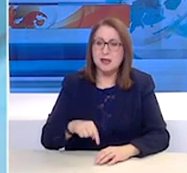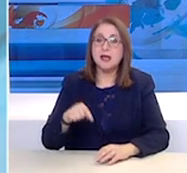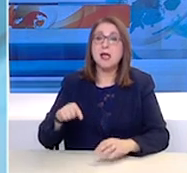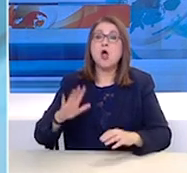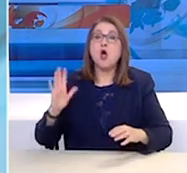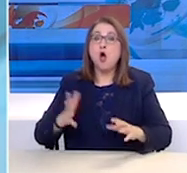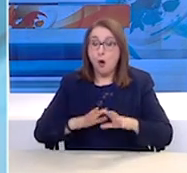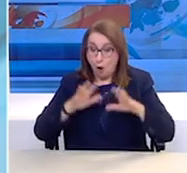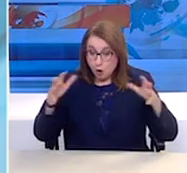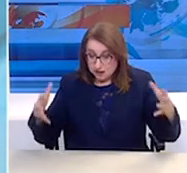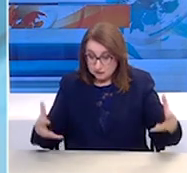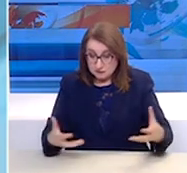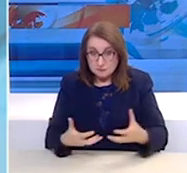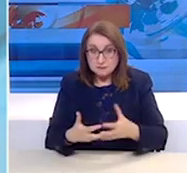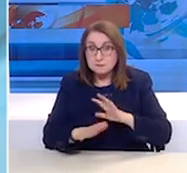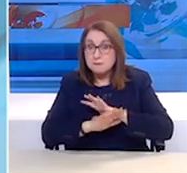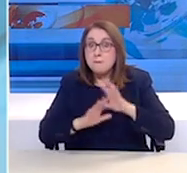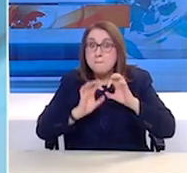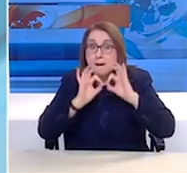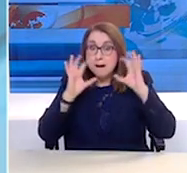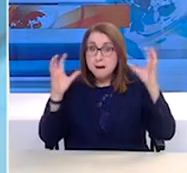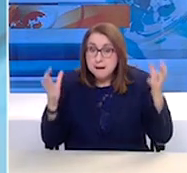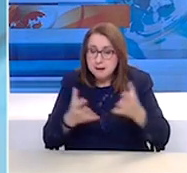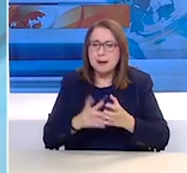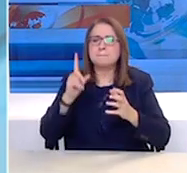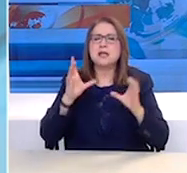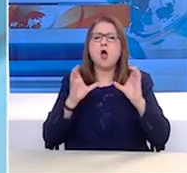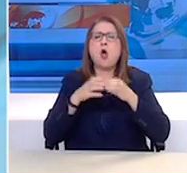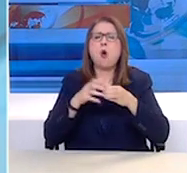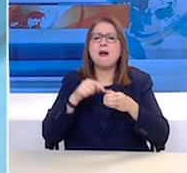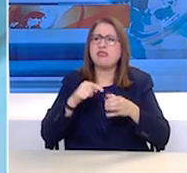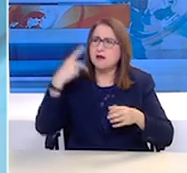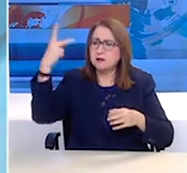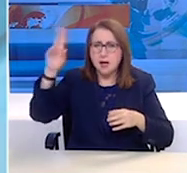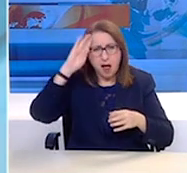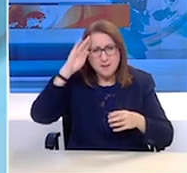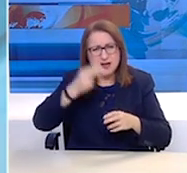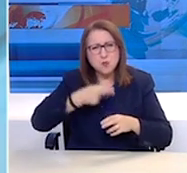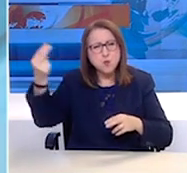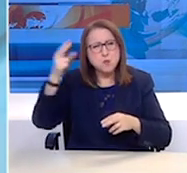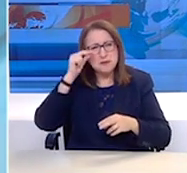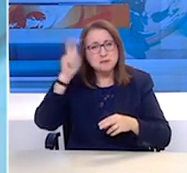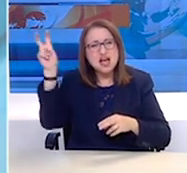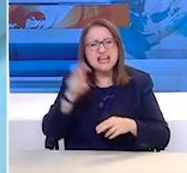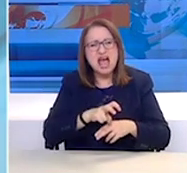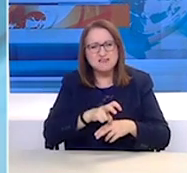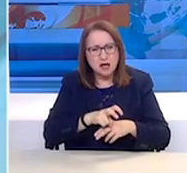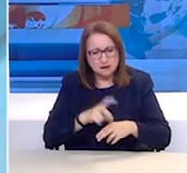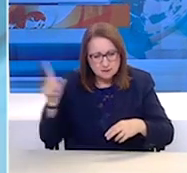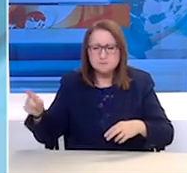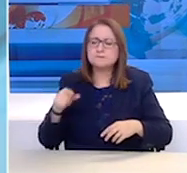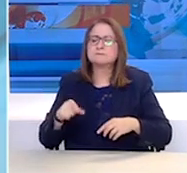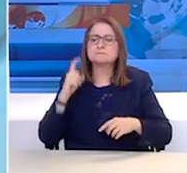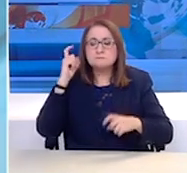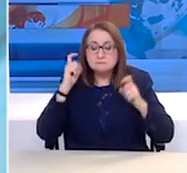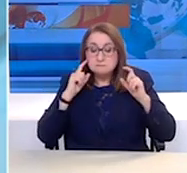την πανδημία, επιστημονική ομάδα από το Πανεπιστήμιο του Χάρβαρντ χρησιμοποίησε γνωστά δεδομένα για τις επιδράσεις της εποχικότητας